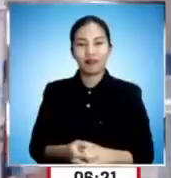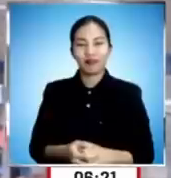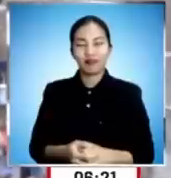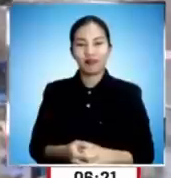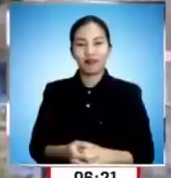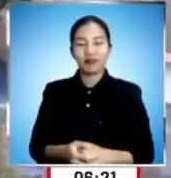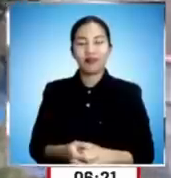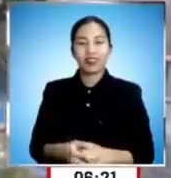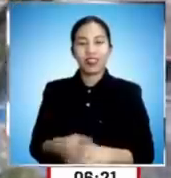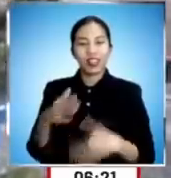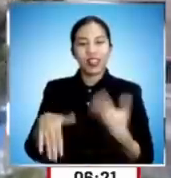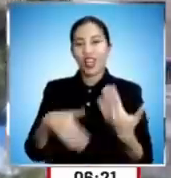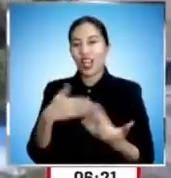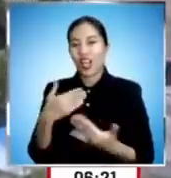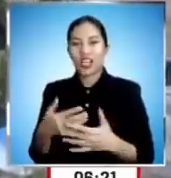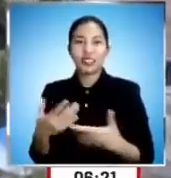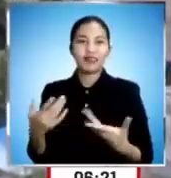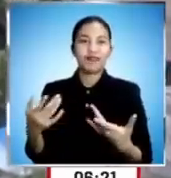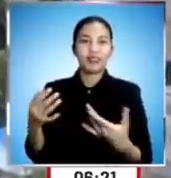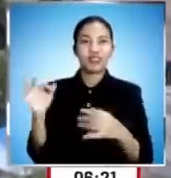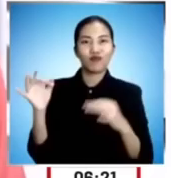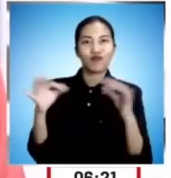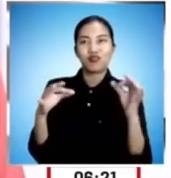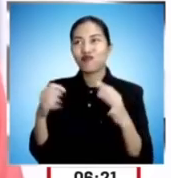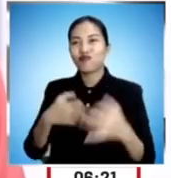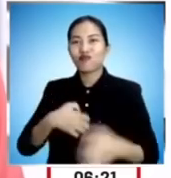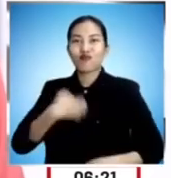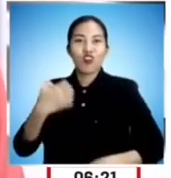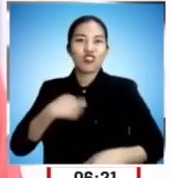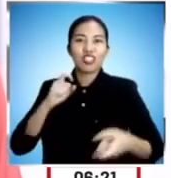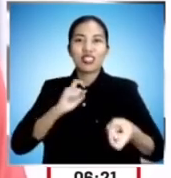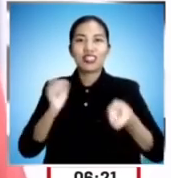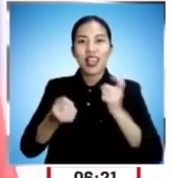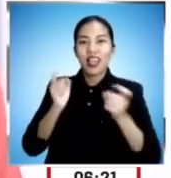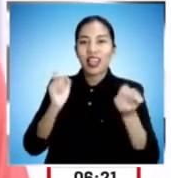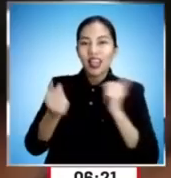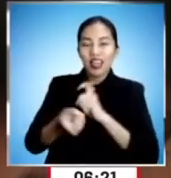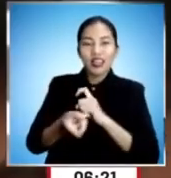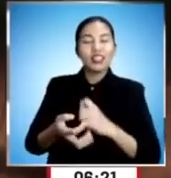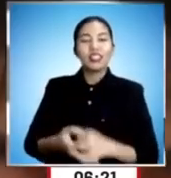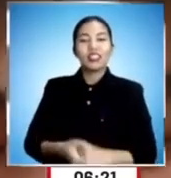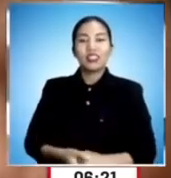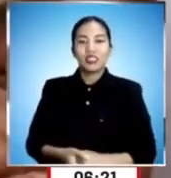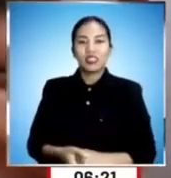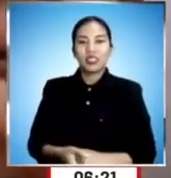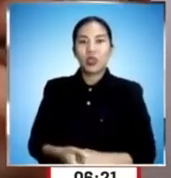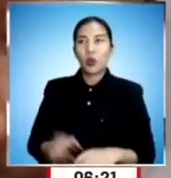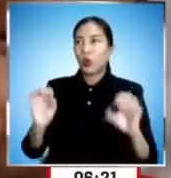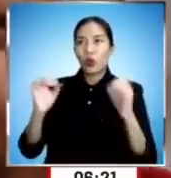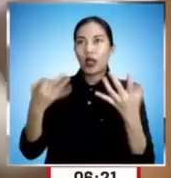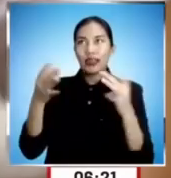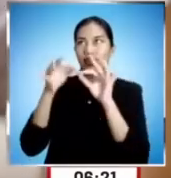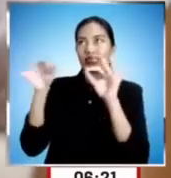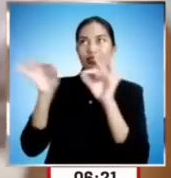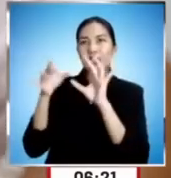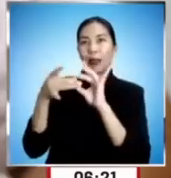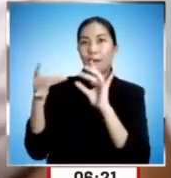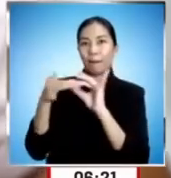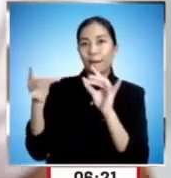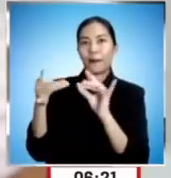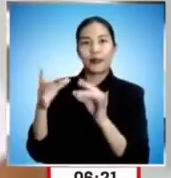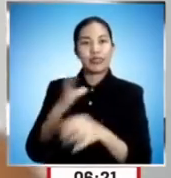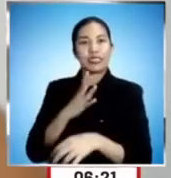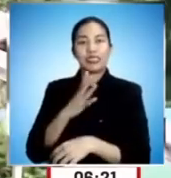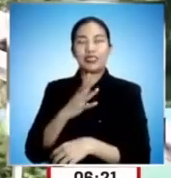ito, kayang-kaya ni Chichi nang walang script. Nagka-come up na siya sa mindset ko. Since yung mga kapatid ko, gamay na nila kung paano kong gumawa